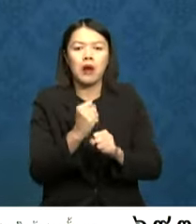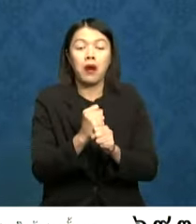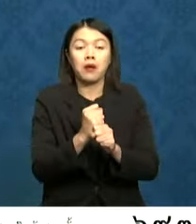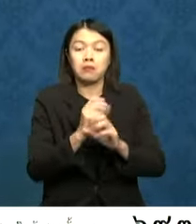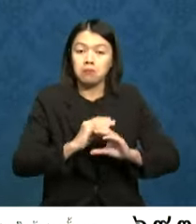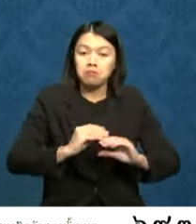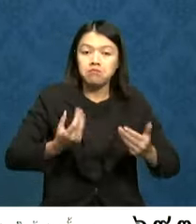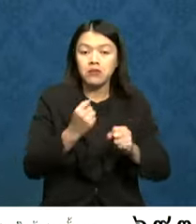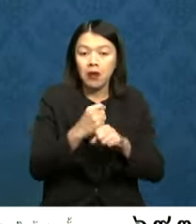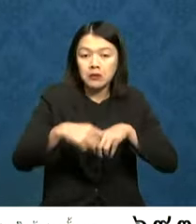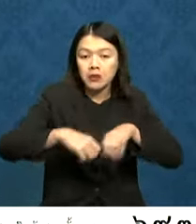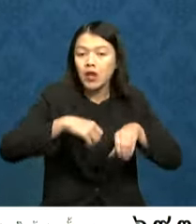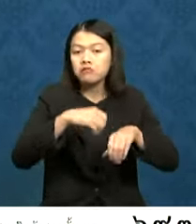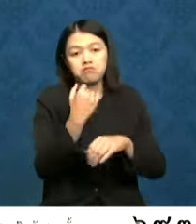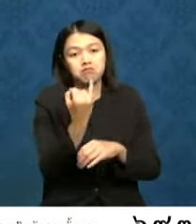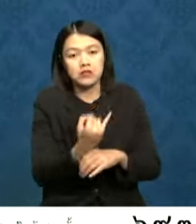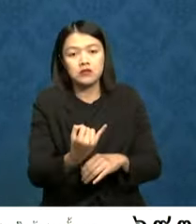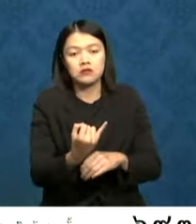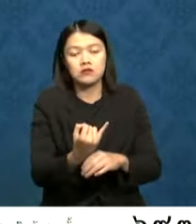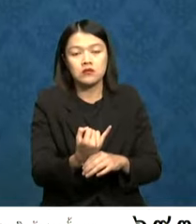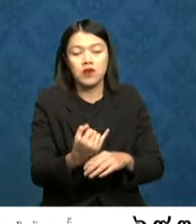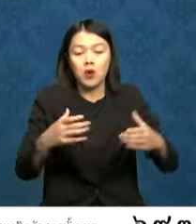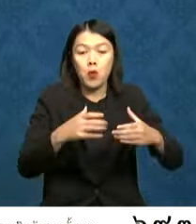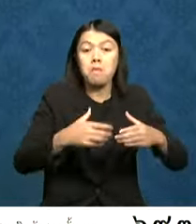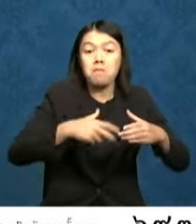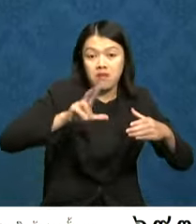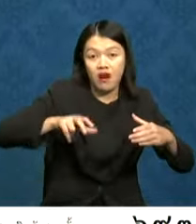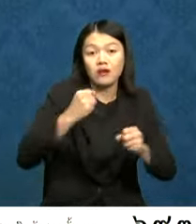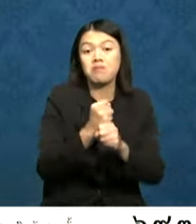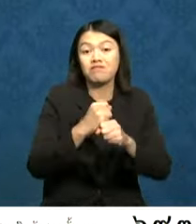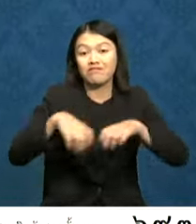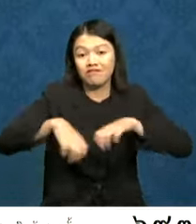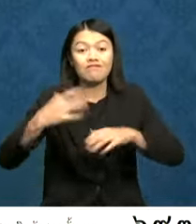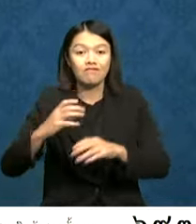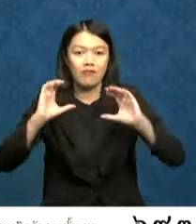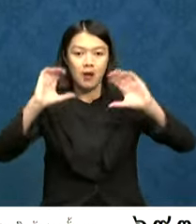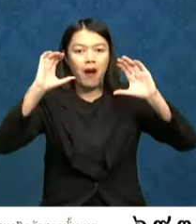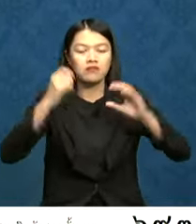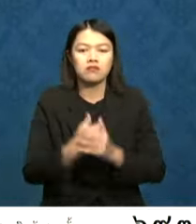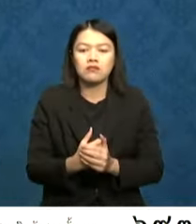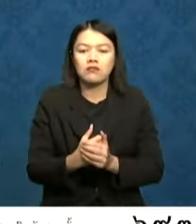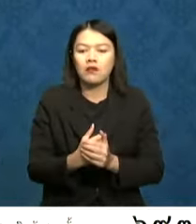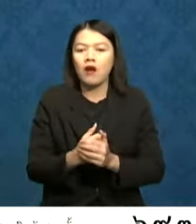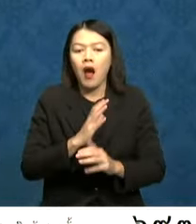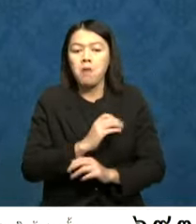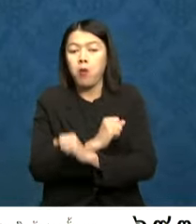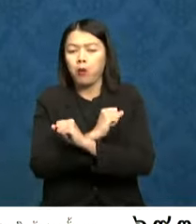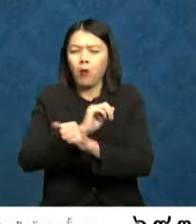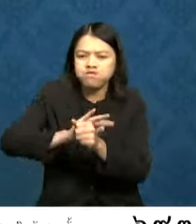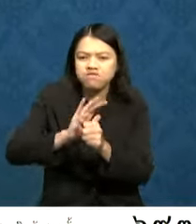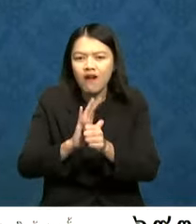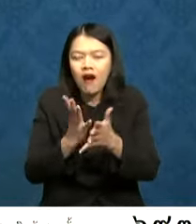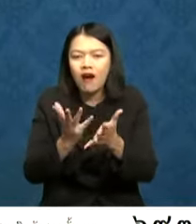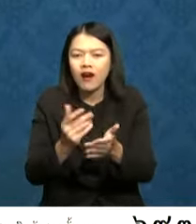บริหารราชการแผ่นดินของรัฐบาลที่มีพรรคเพื่อไทยเป็นแกนนำในการจัดตั้งรัฐบาลถูกเอาไปใช้กับการปกป้องช่วง